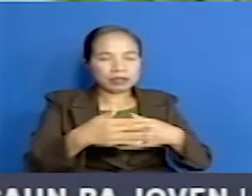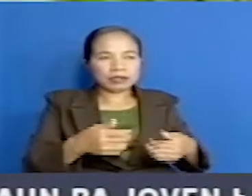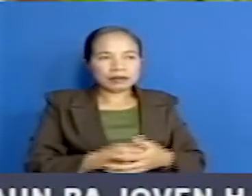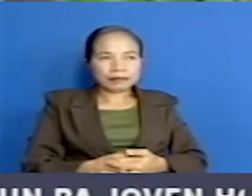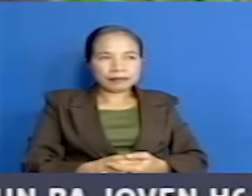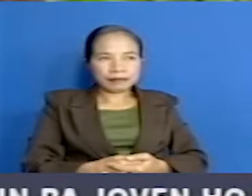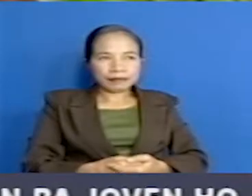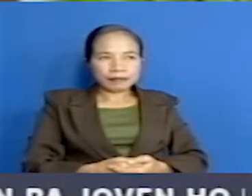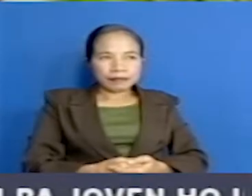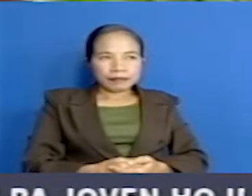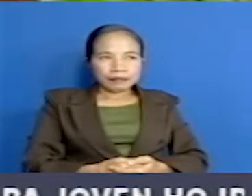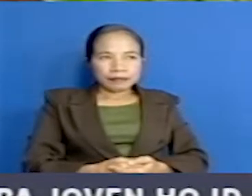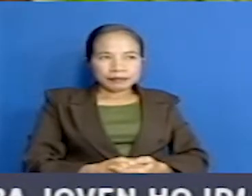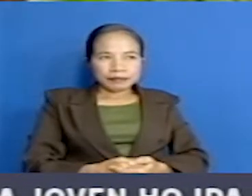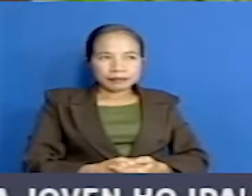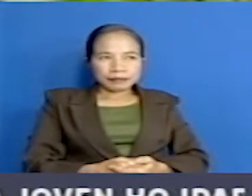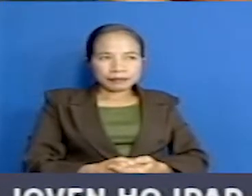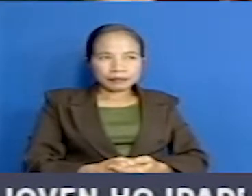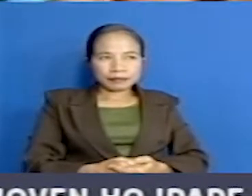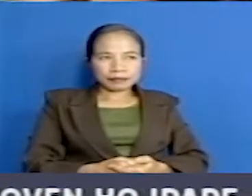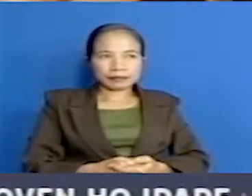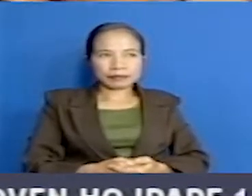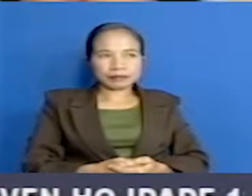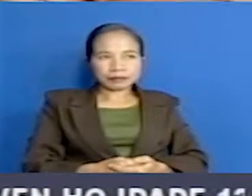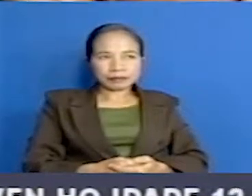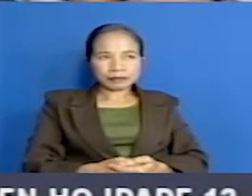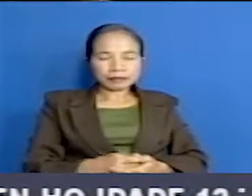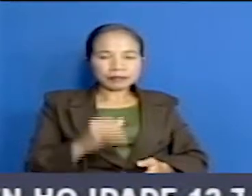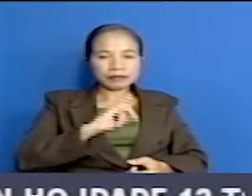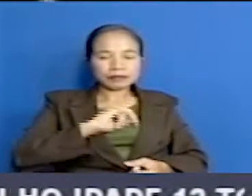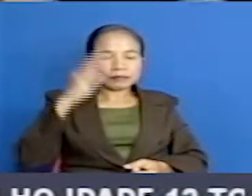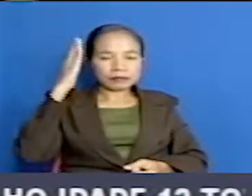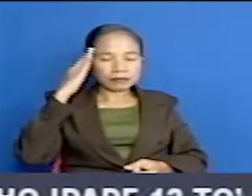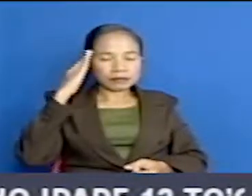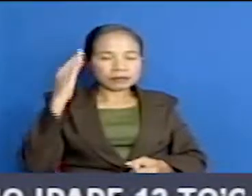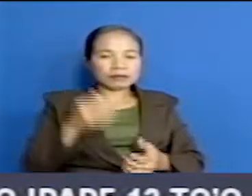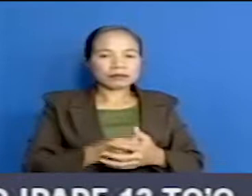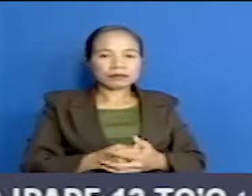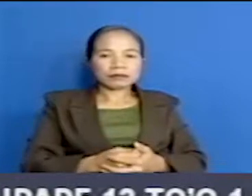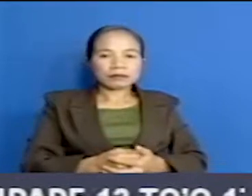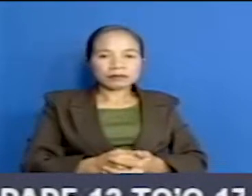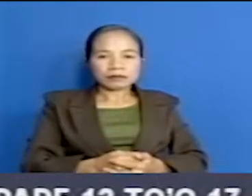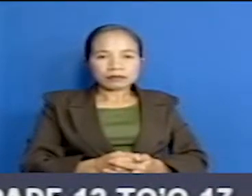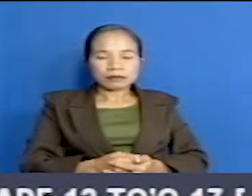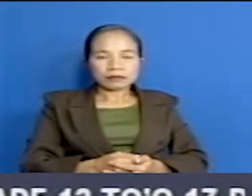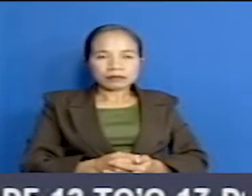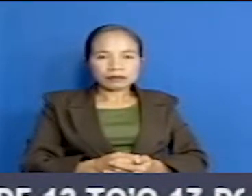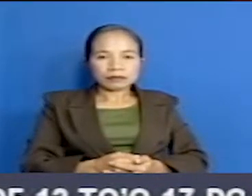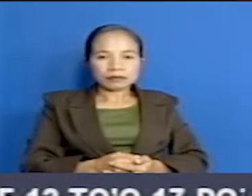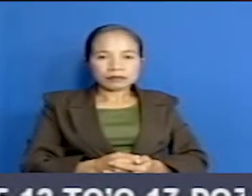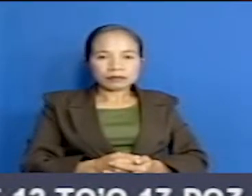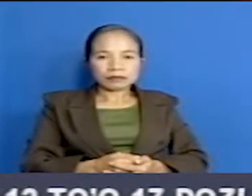hal kremas ya sumnya selolong, hal ini é previsto 15 de